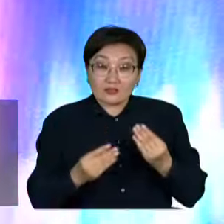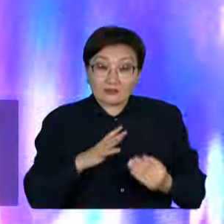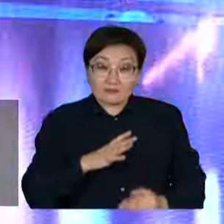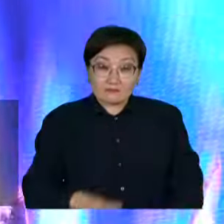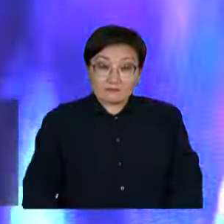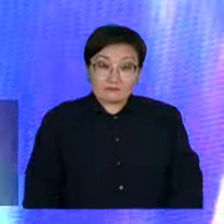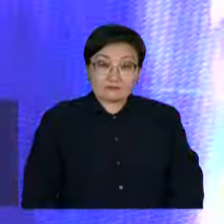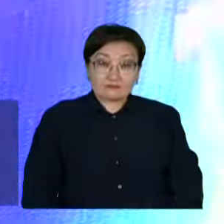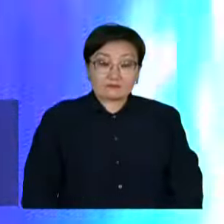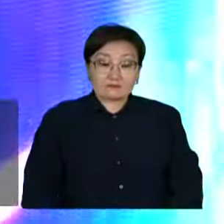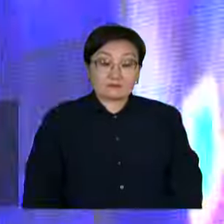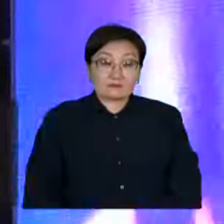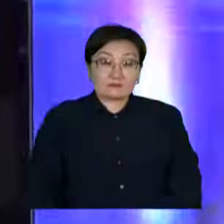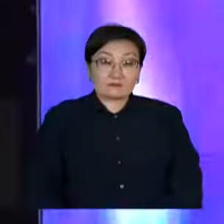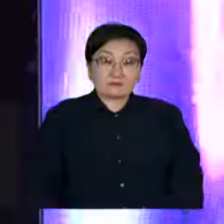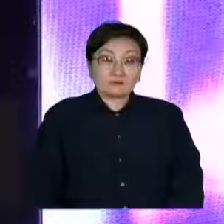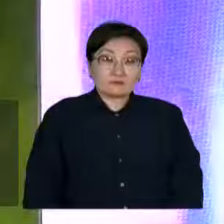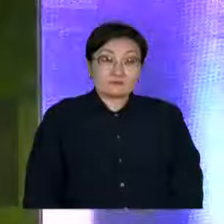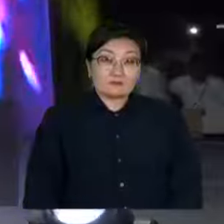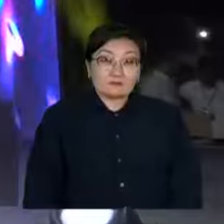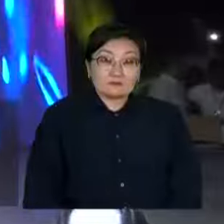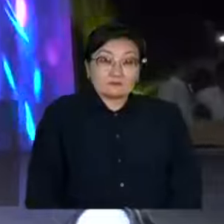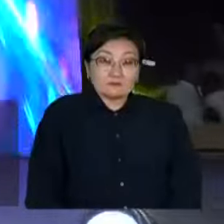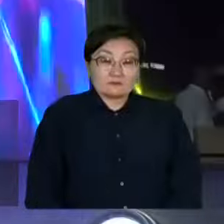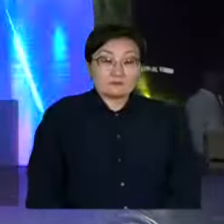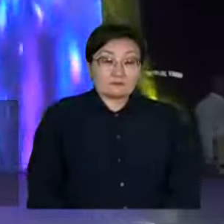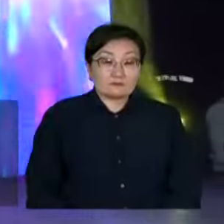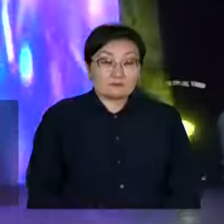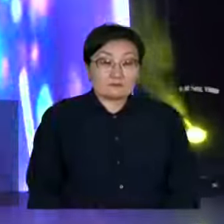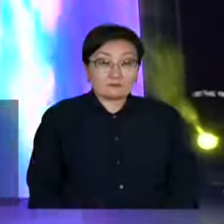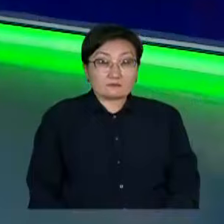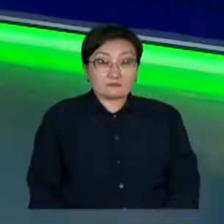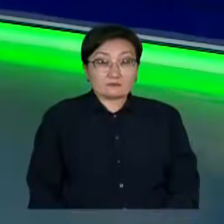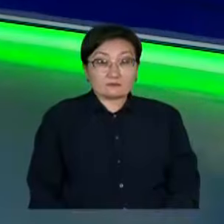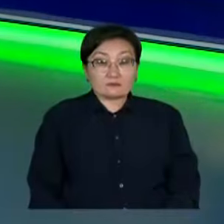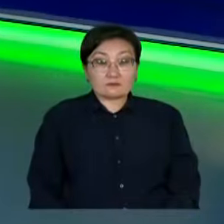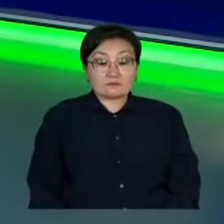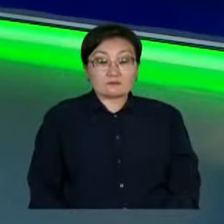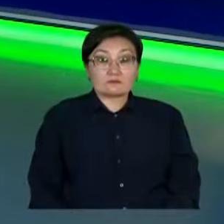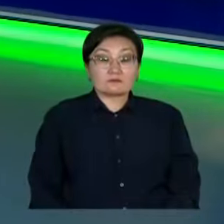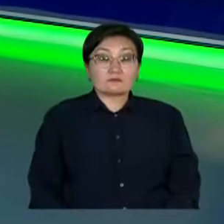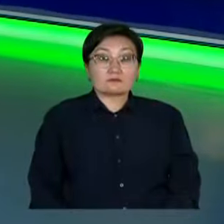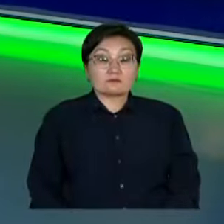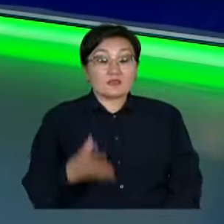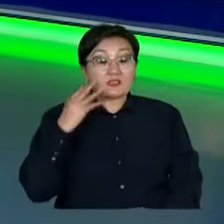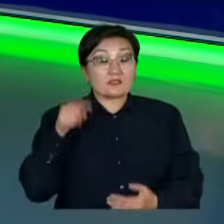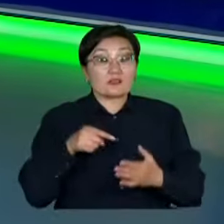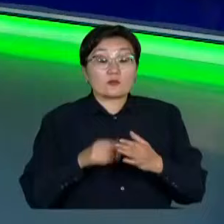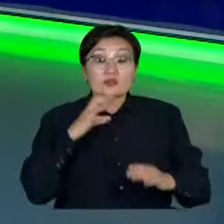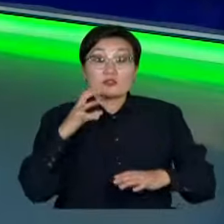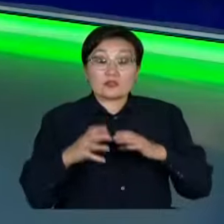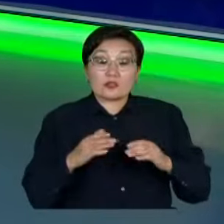Гүлмарал Изатқызы, Әмина Сөйінова, Хангелді Ахметханов, Алматы телеарнасы. Алматыда